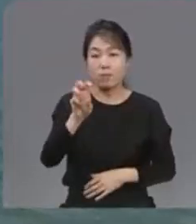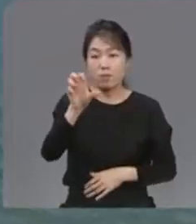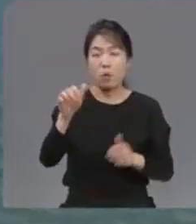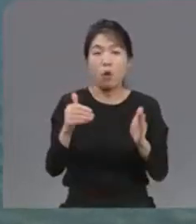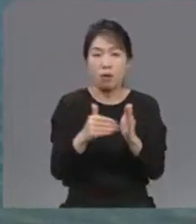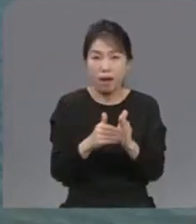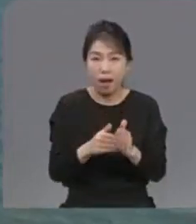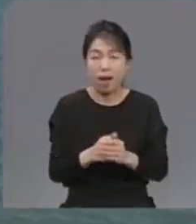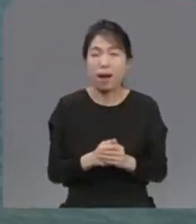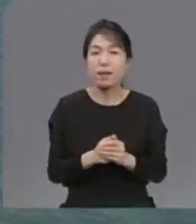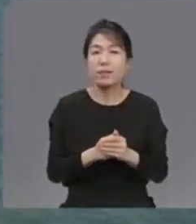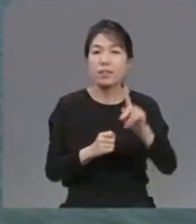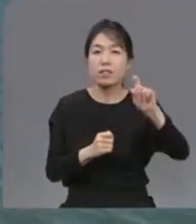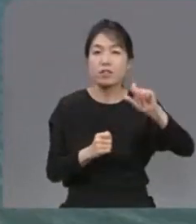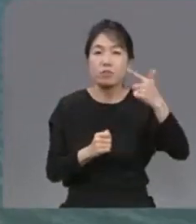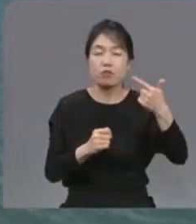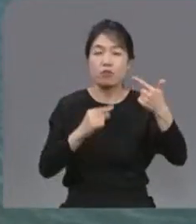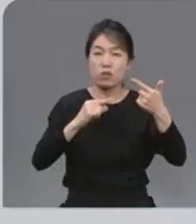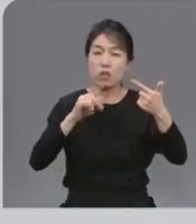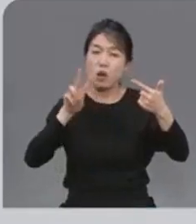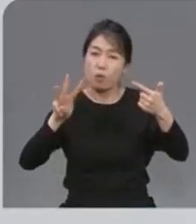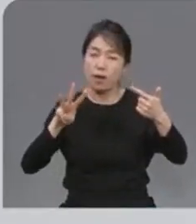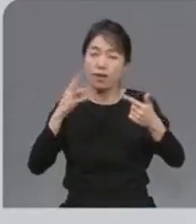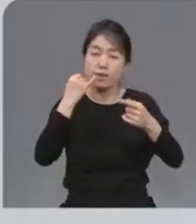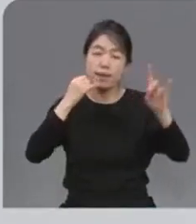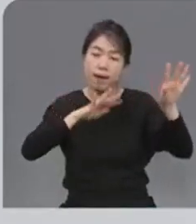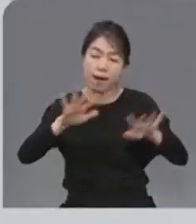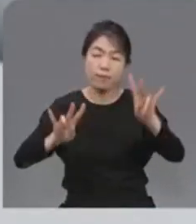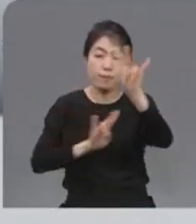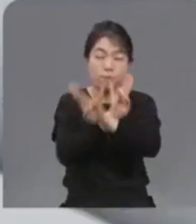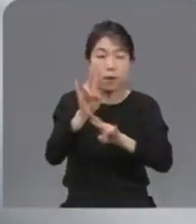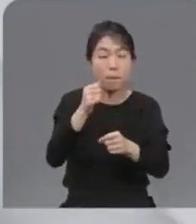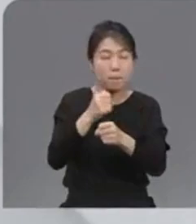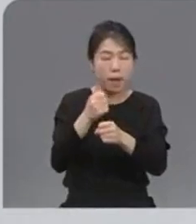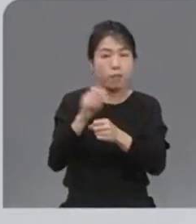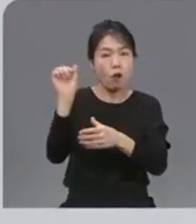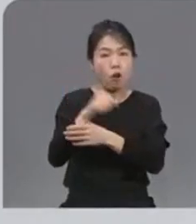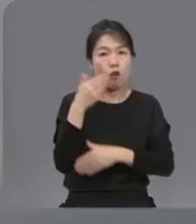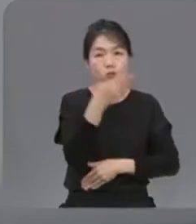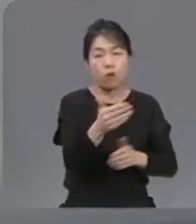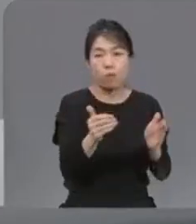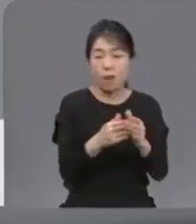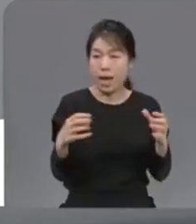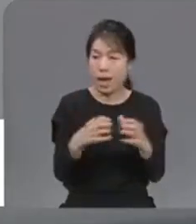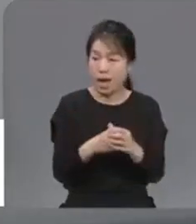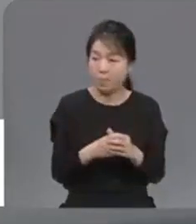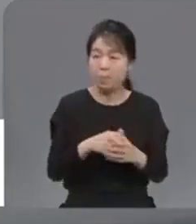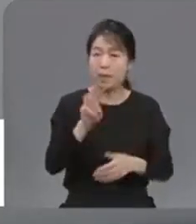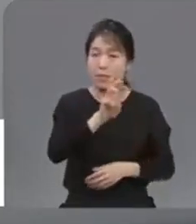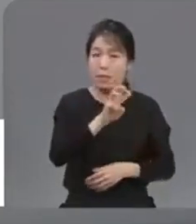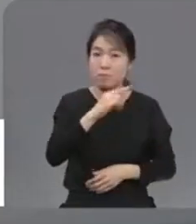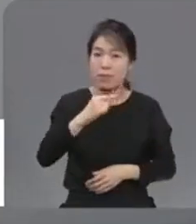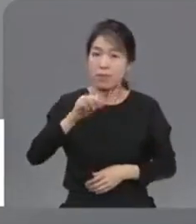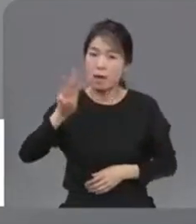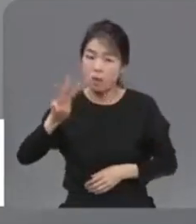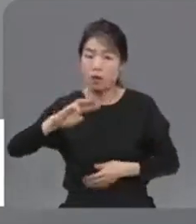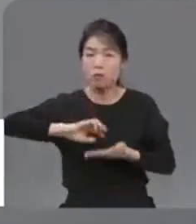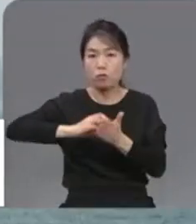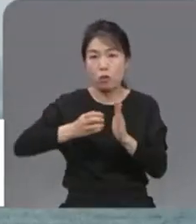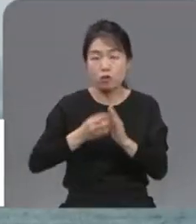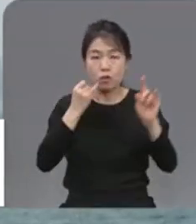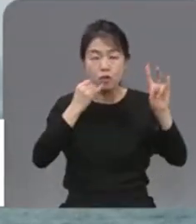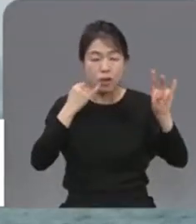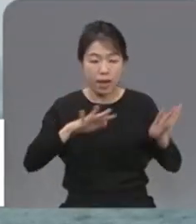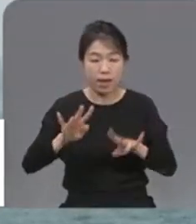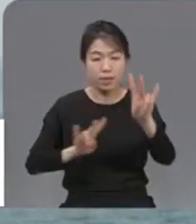2035년까지 16기가와트의 해상풍력 발전 허가가 났고 이를 포함해 전체 30기가와트 규모의